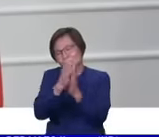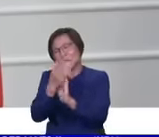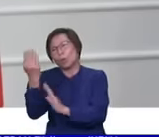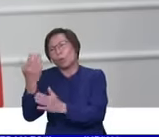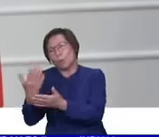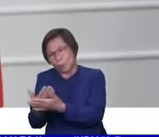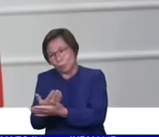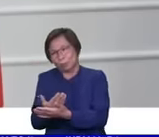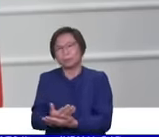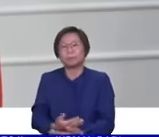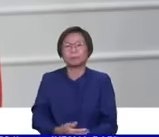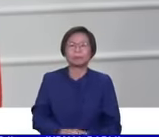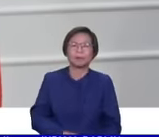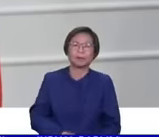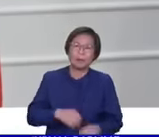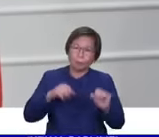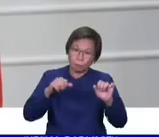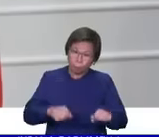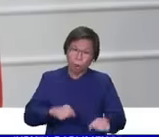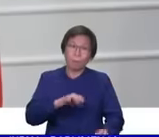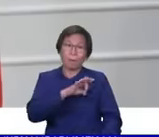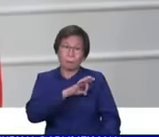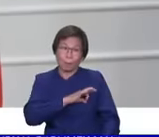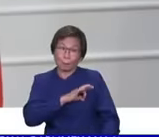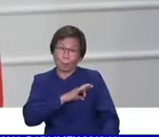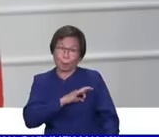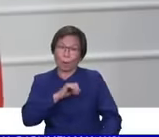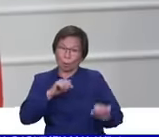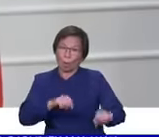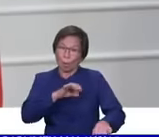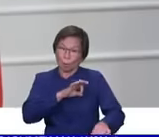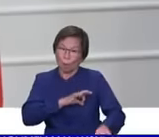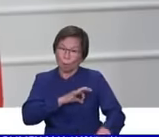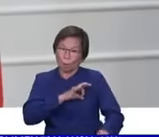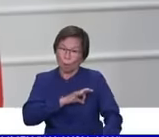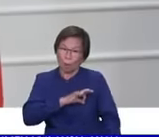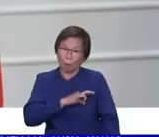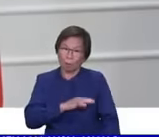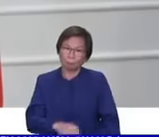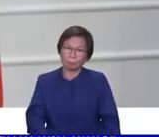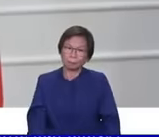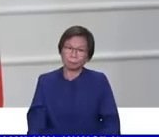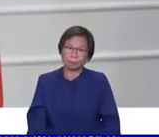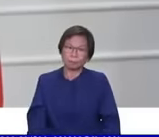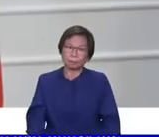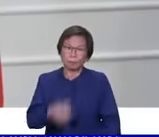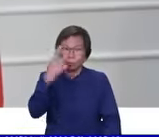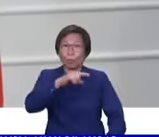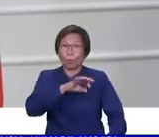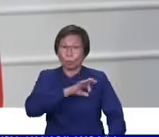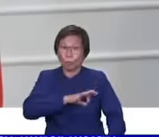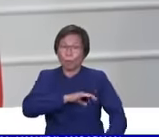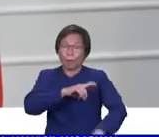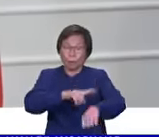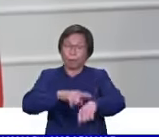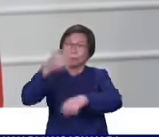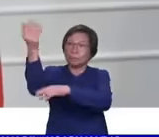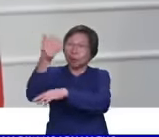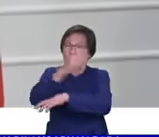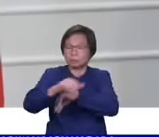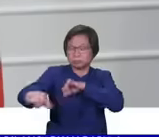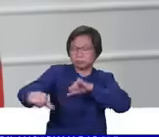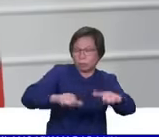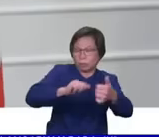selain daripada ia boleh dimanfaatkan hai bagi sesi taklimat serta